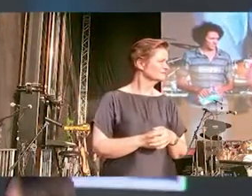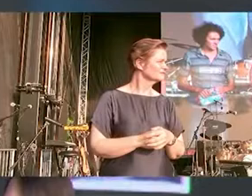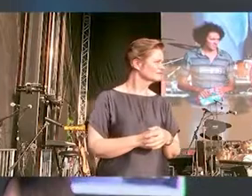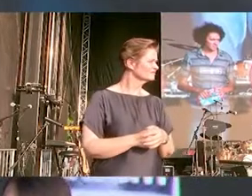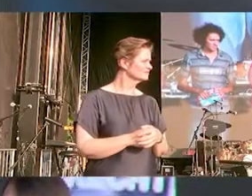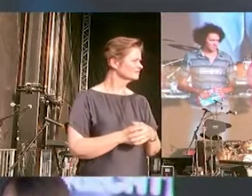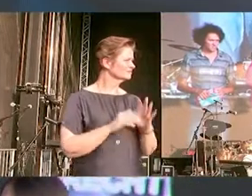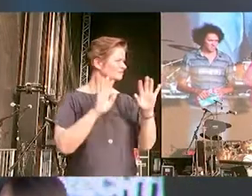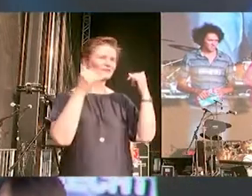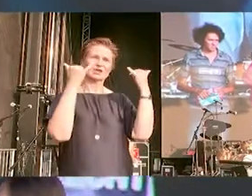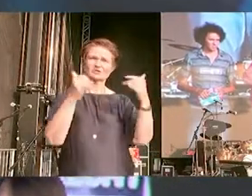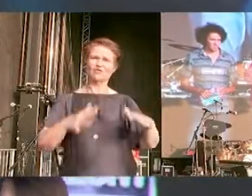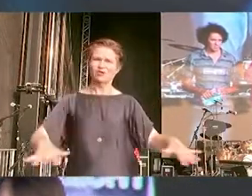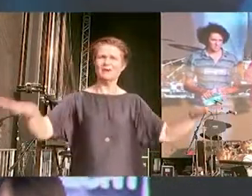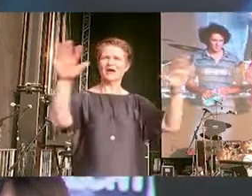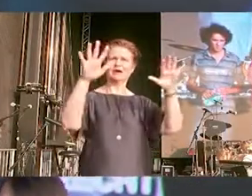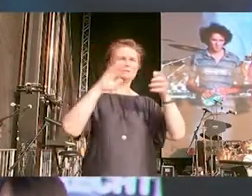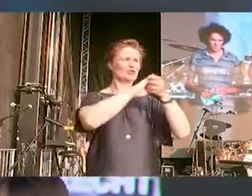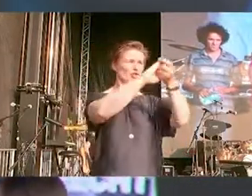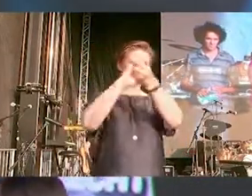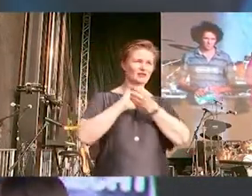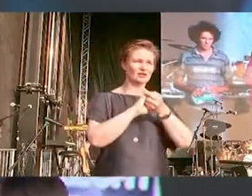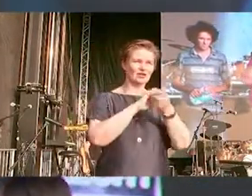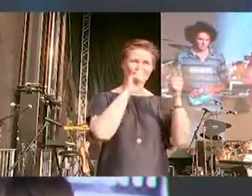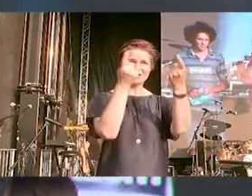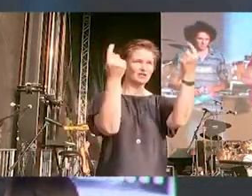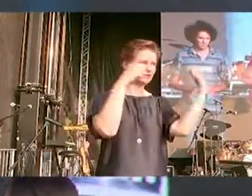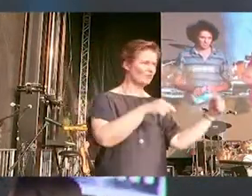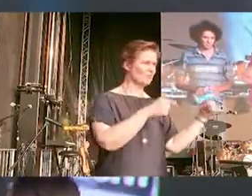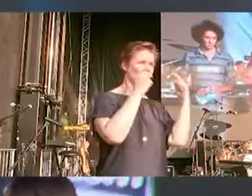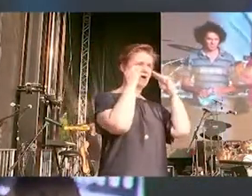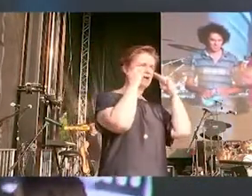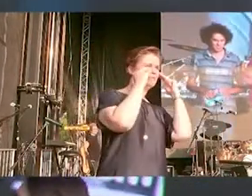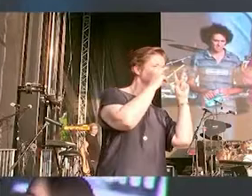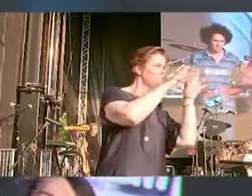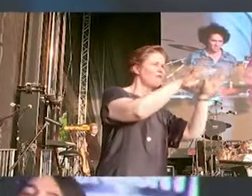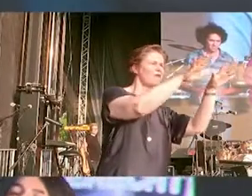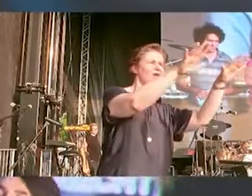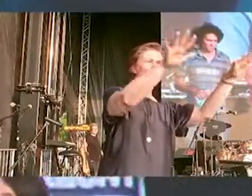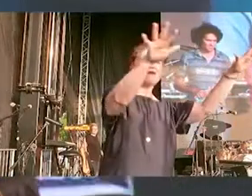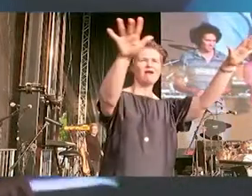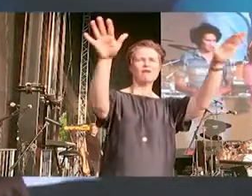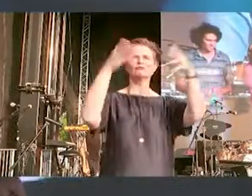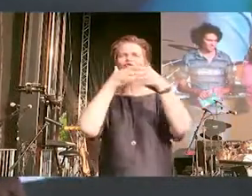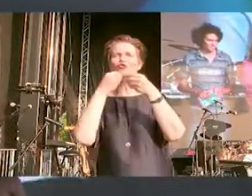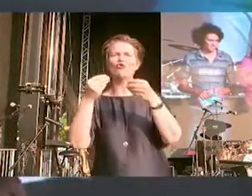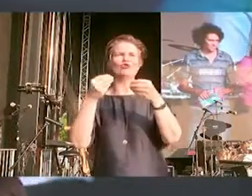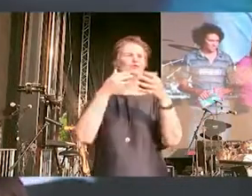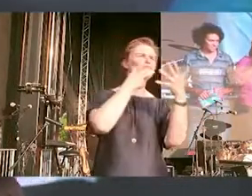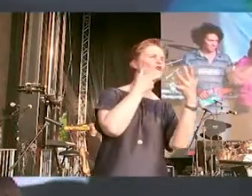Dies ist der Sommer der Solidarität und wenn ihr hier oben wärt, würdet ihr sehen, wie wundervoll ihr seid, wie schön, wie bunt, wie